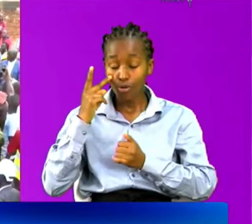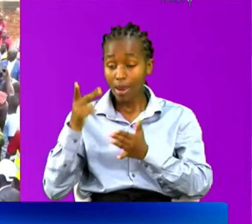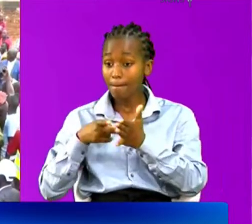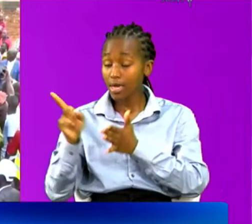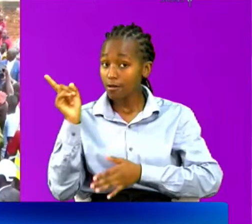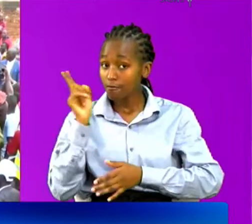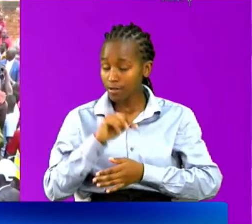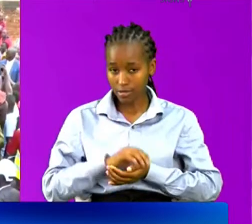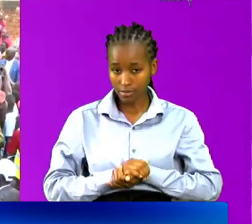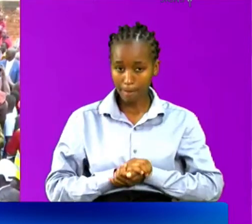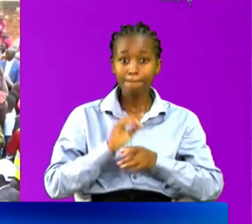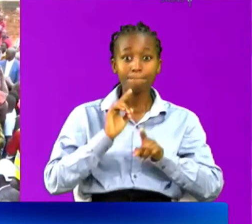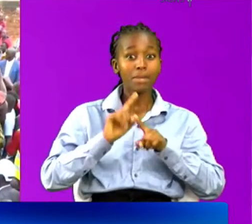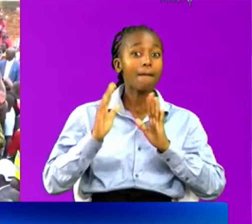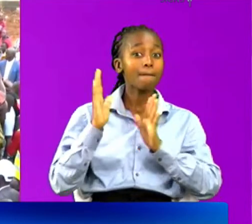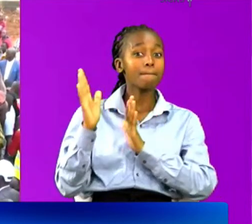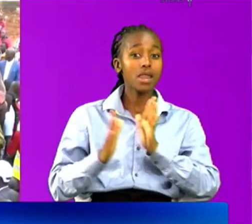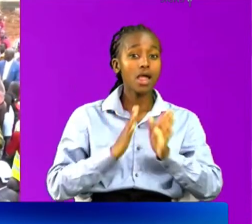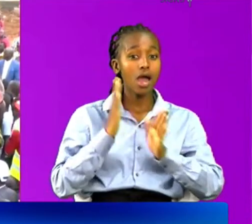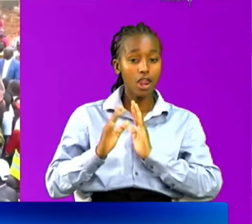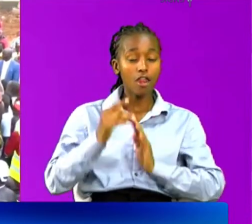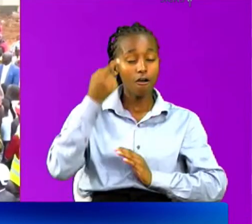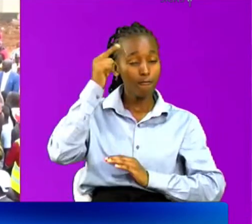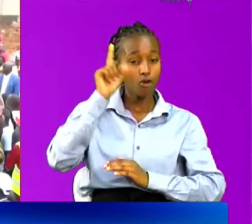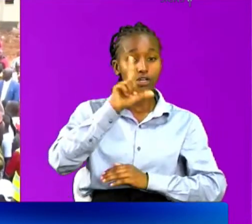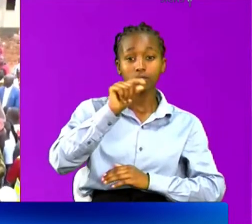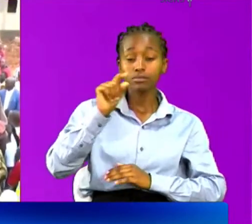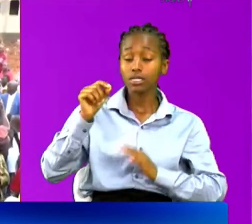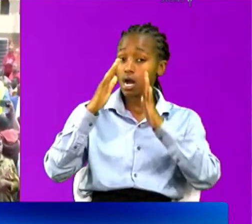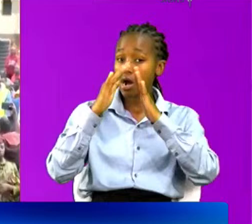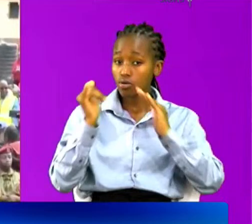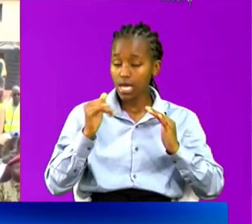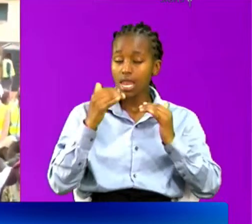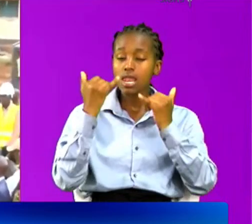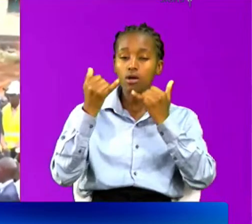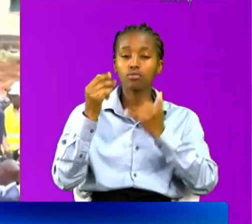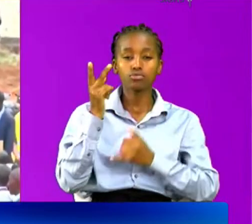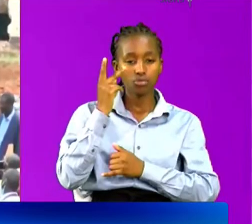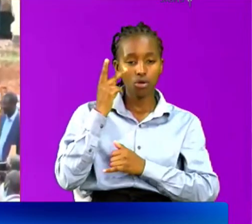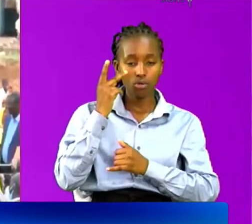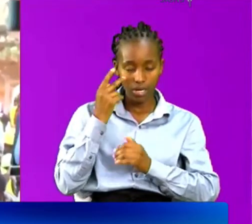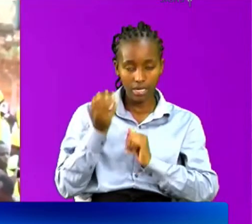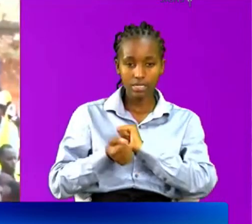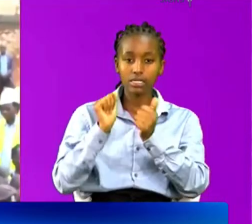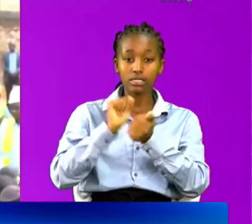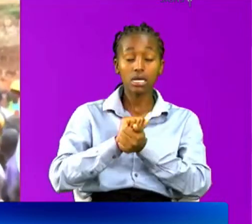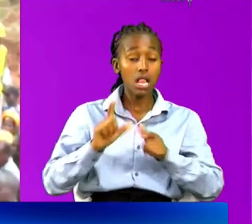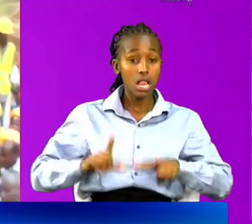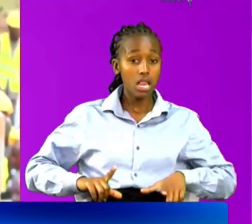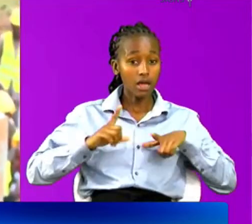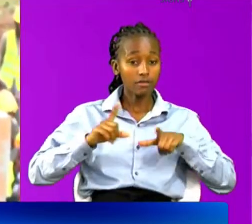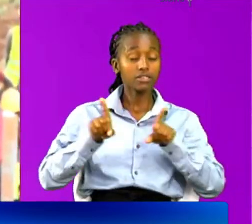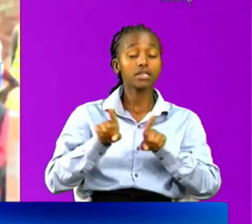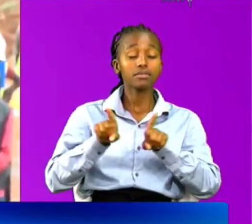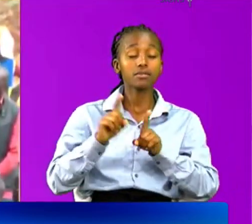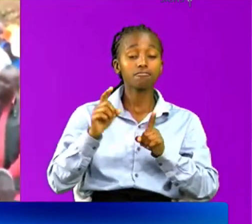kutafutia vijana kazi, wamepanga jama pale kotini kujaribu kuzuia. Mnataka iendelee ama